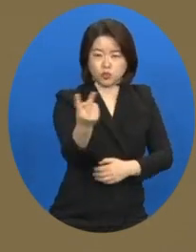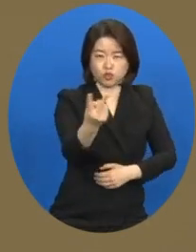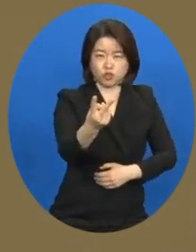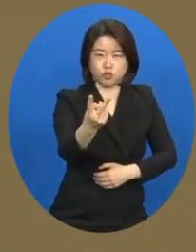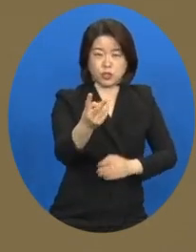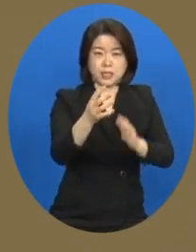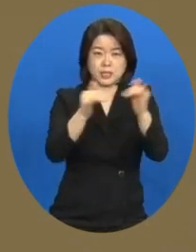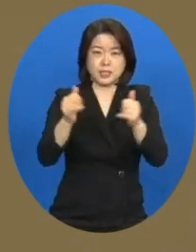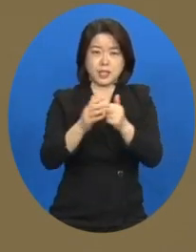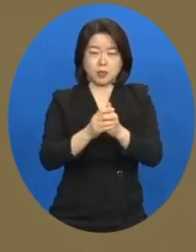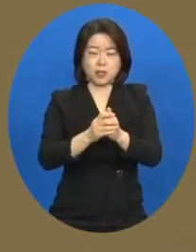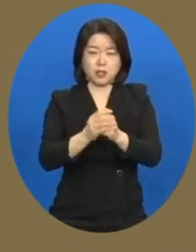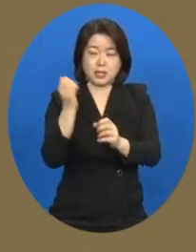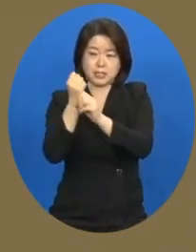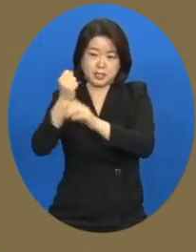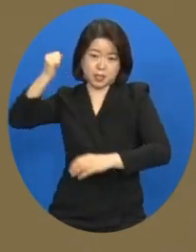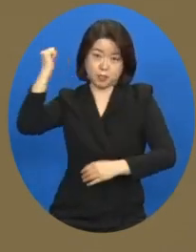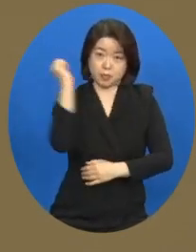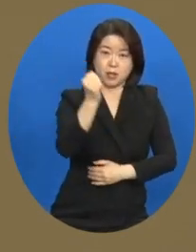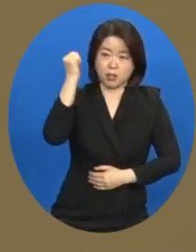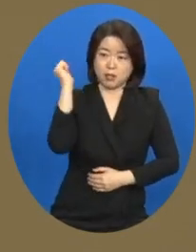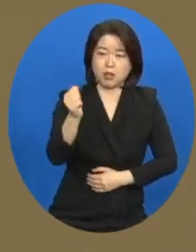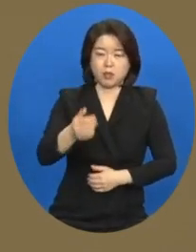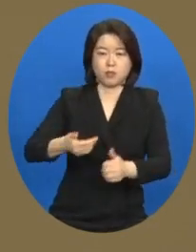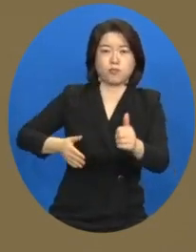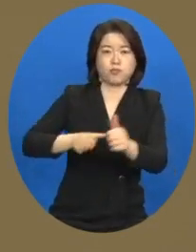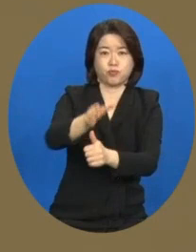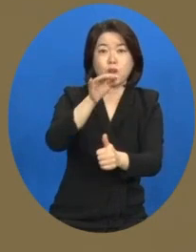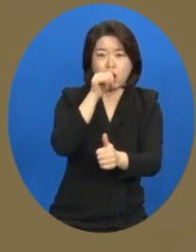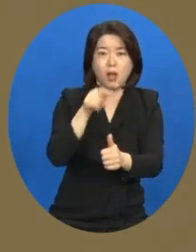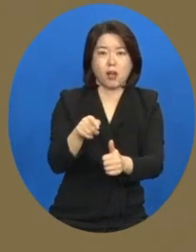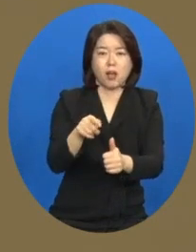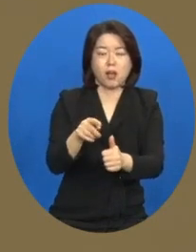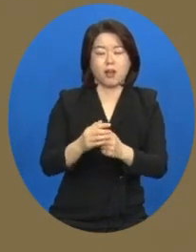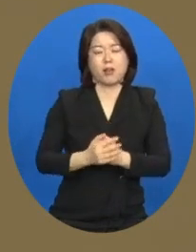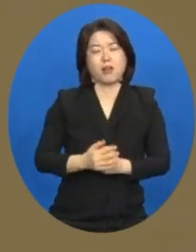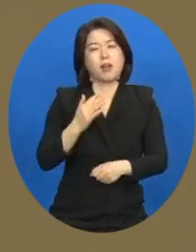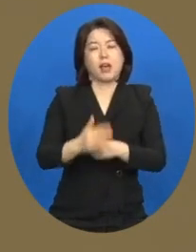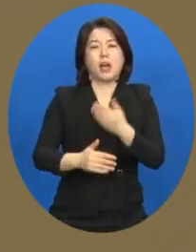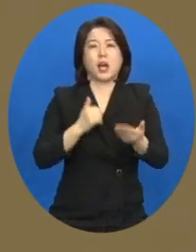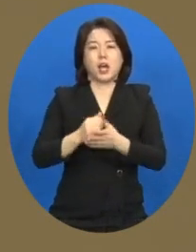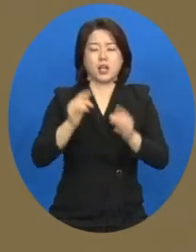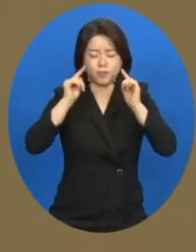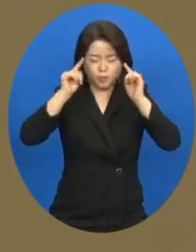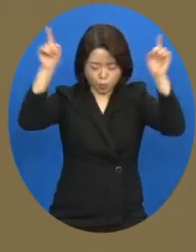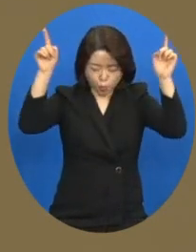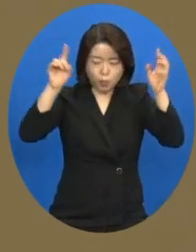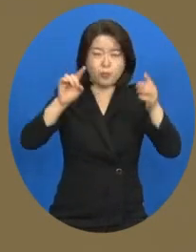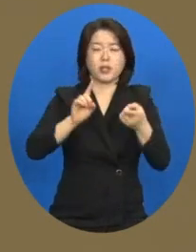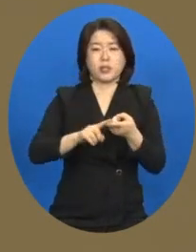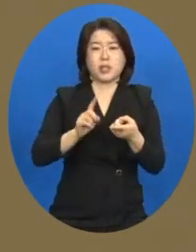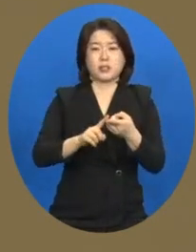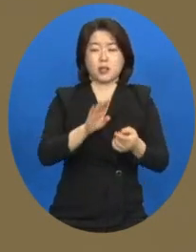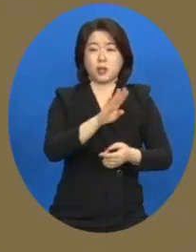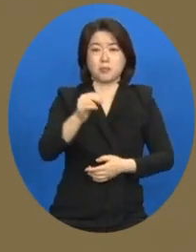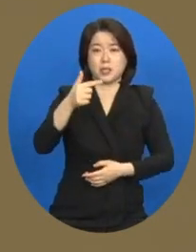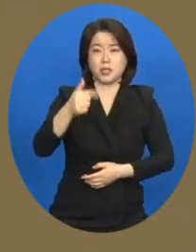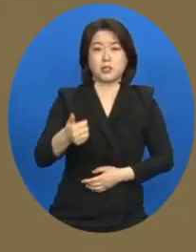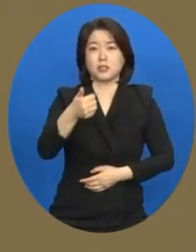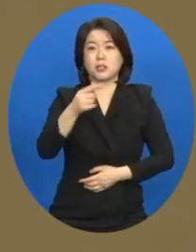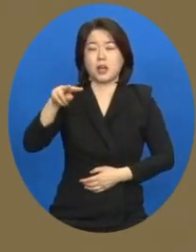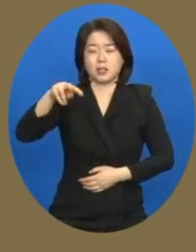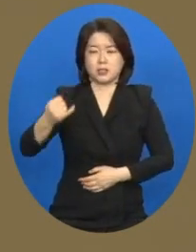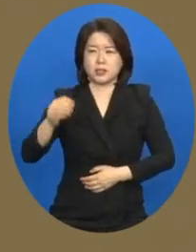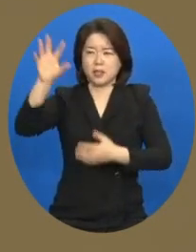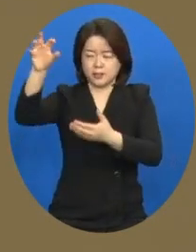남녀를 한 창에 찔러 죽입니다. 하나님의 그 노여움을 비느하스가 그대로